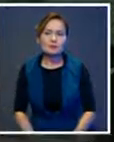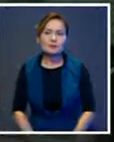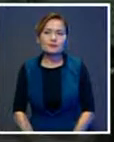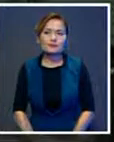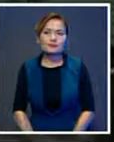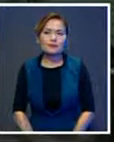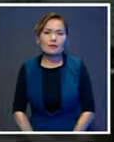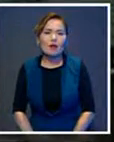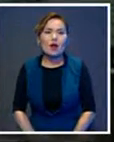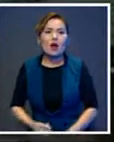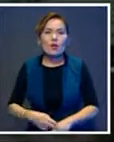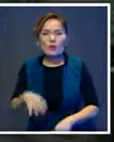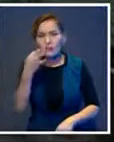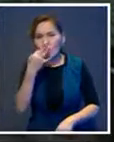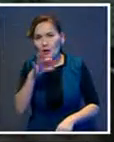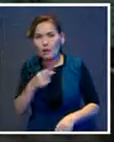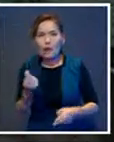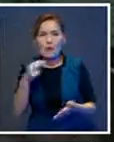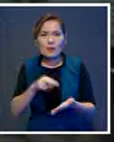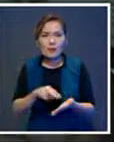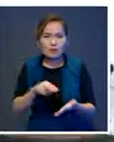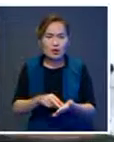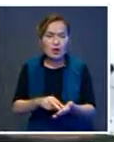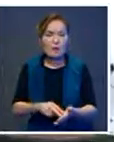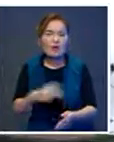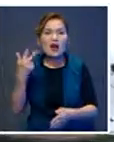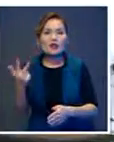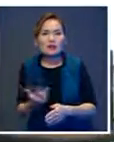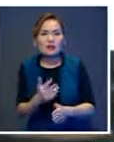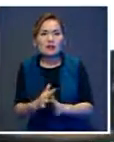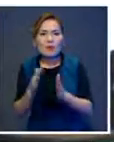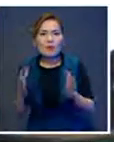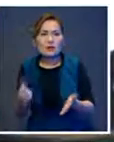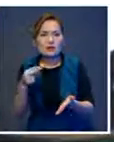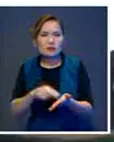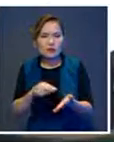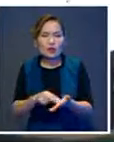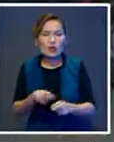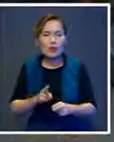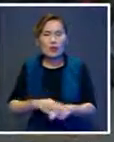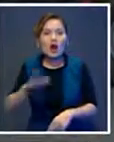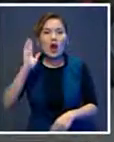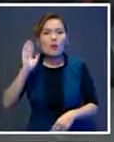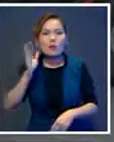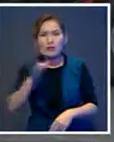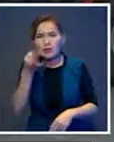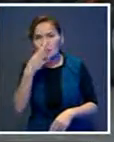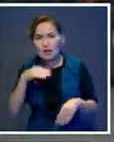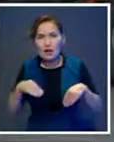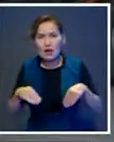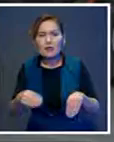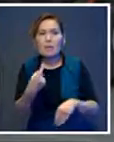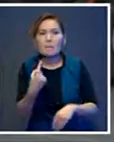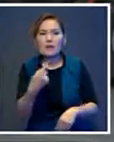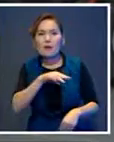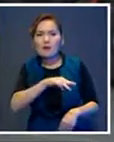ойлаймыз. Нарықта майлы дақылдардың бағасы бидайға қарағанда 3 есе қымбат. Сондықтан да шаруалар алдағы жылы майлы дақылдар алқабын 1 миллион гектарға